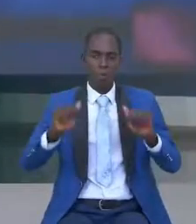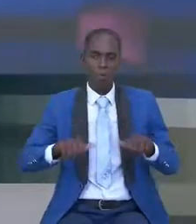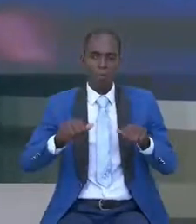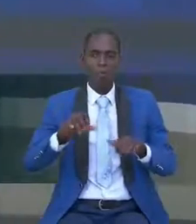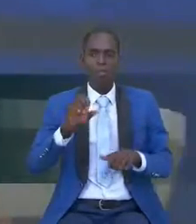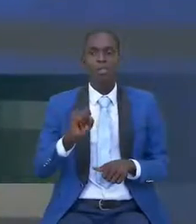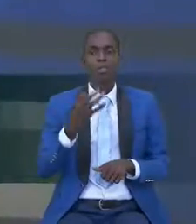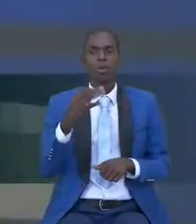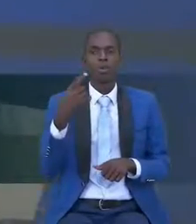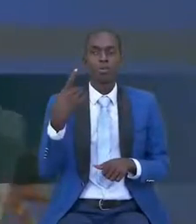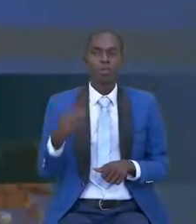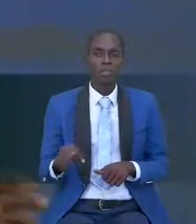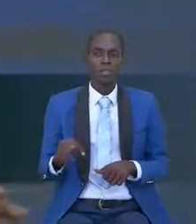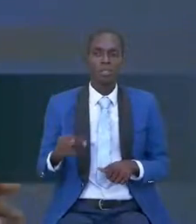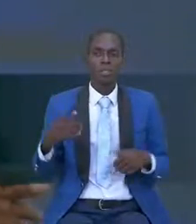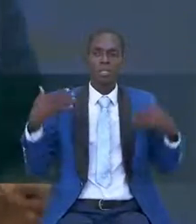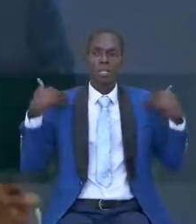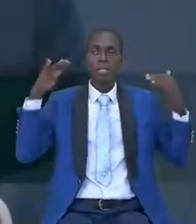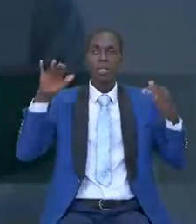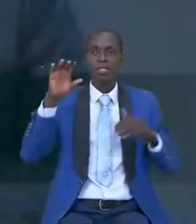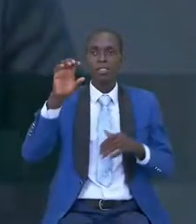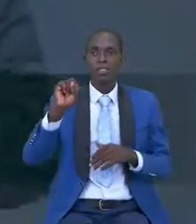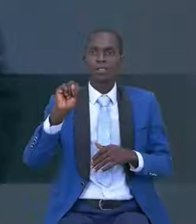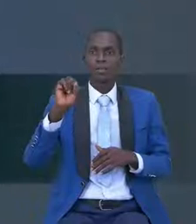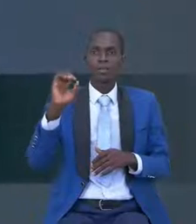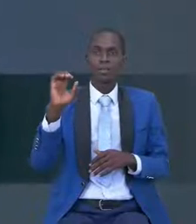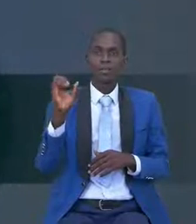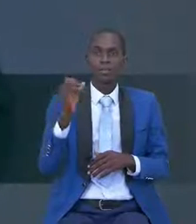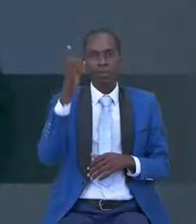singulières du Dieu des anges.